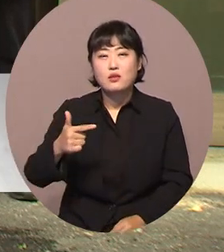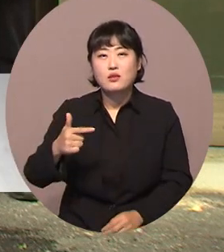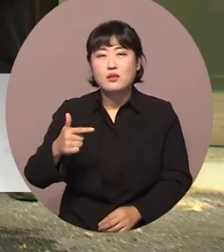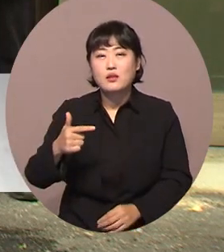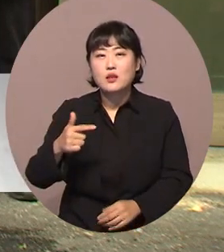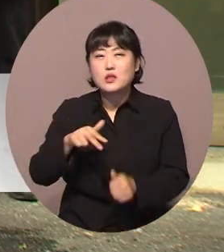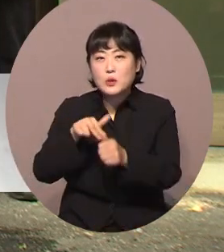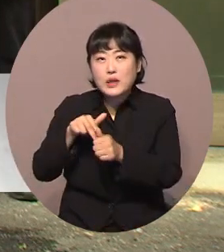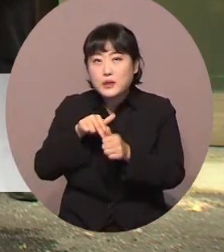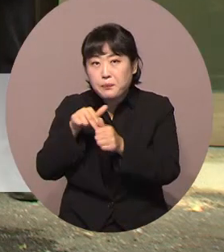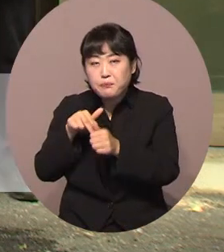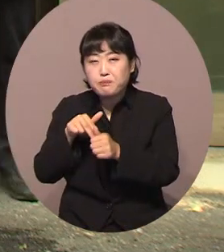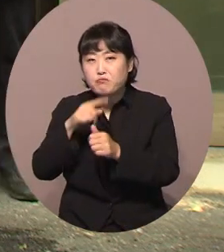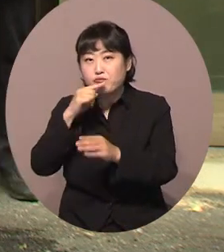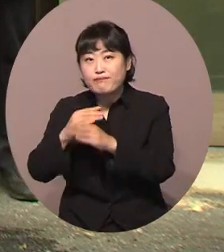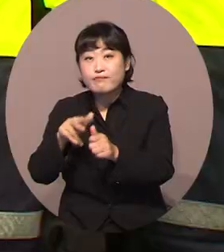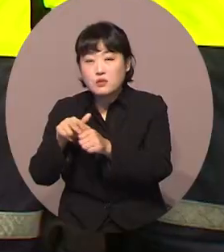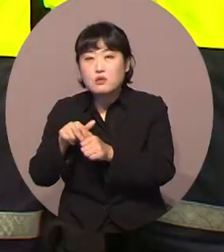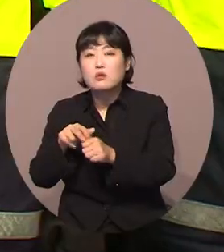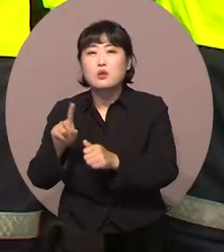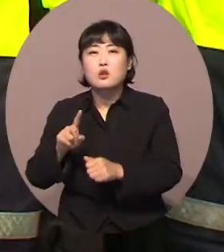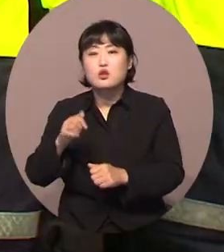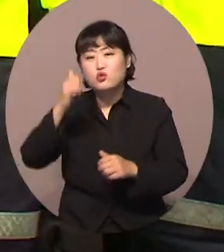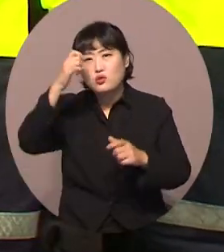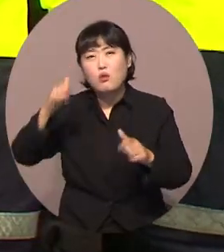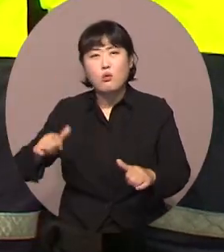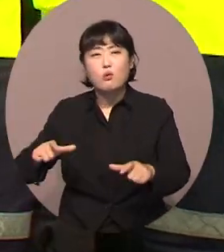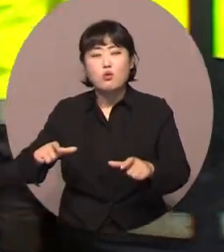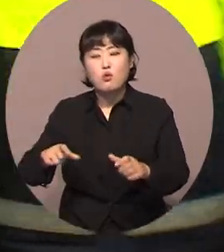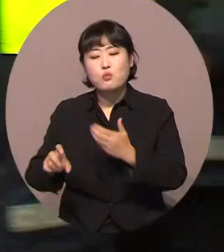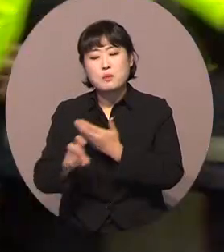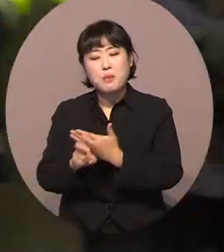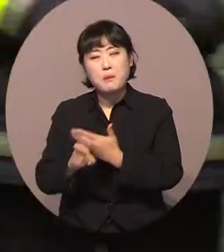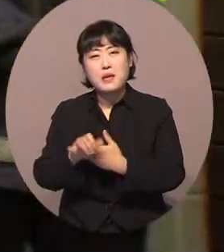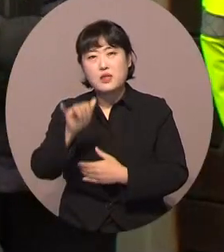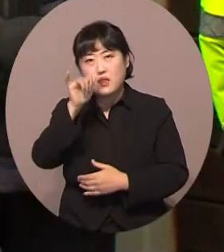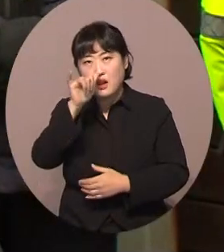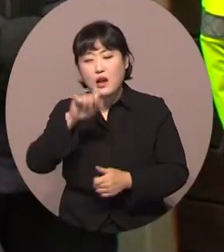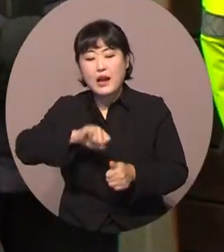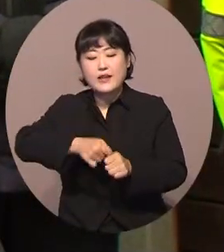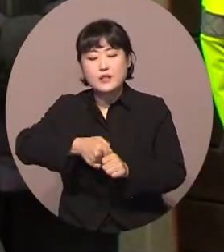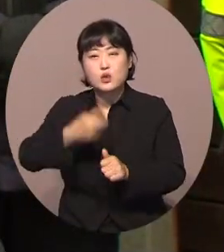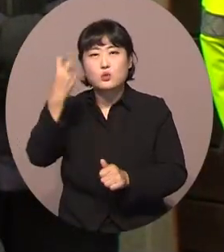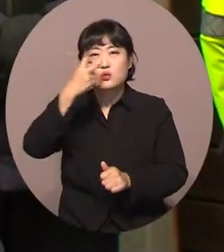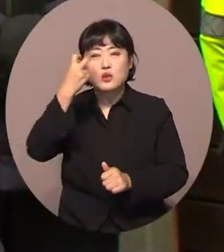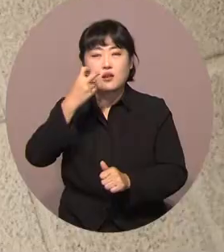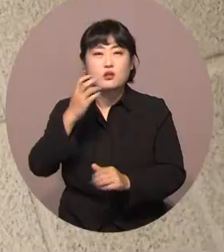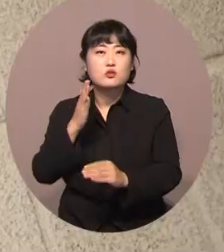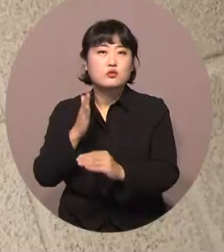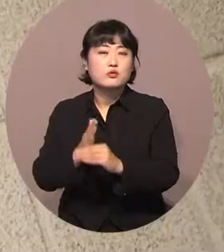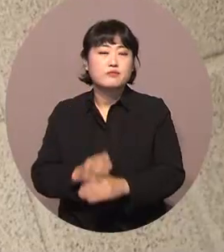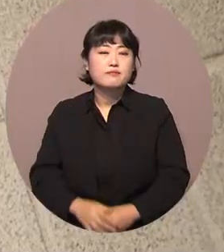과정에서 충청 지역 책 세 명도 위법의 혐의가 있다고 보고 강제 수사에 나섰습니다